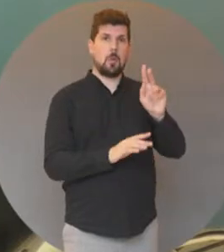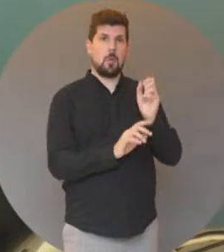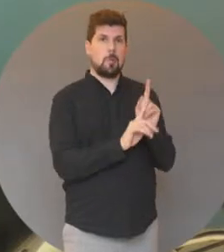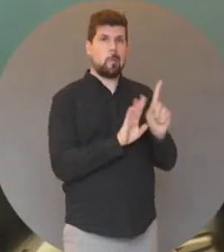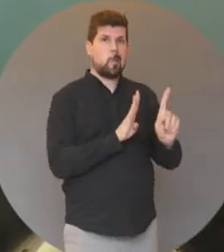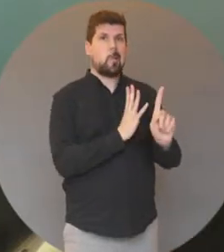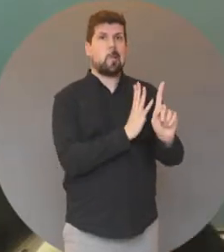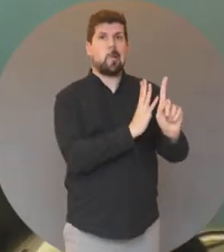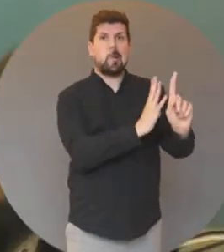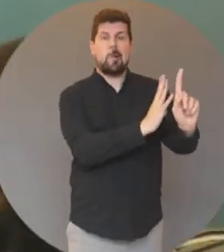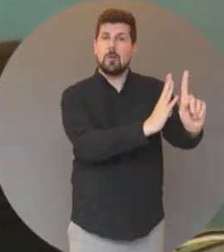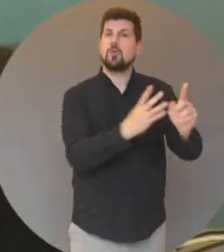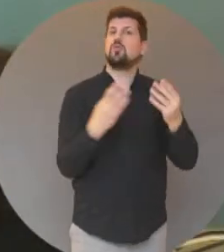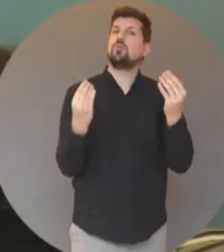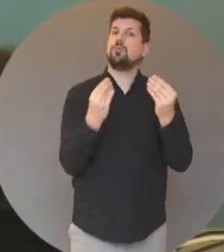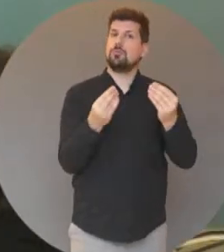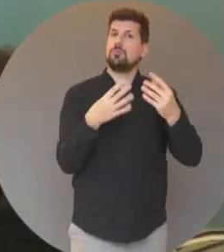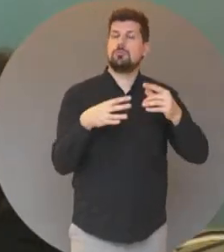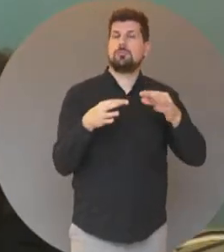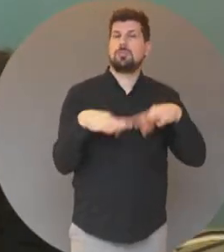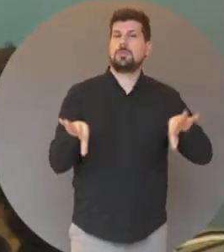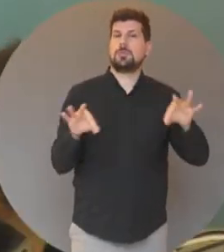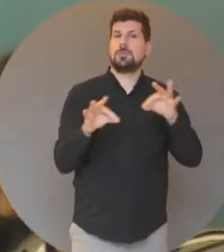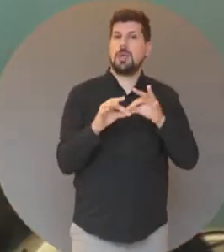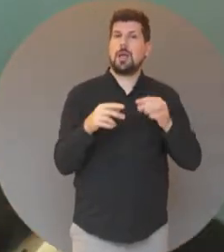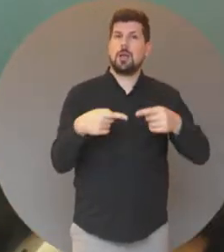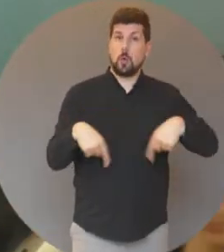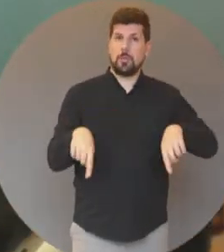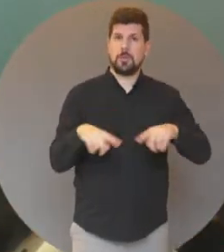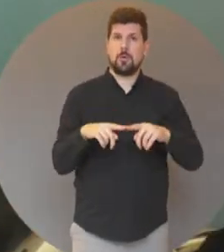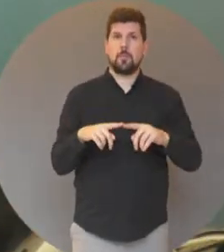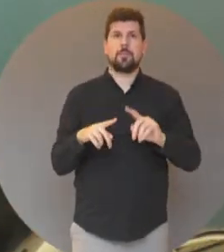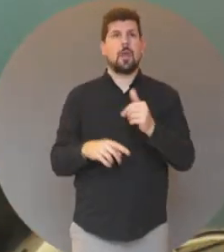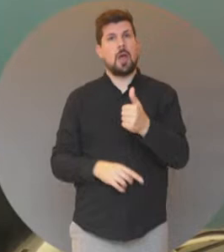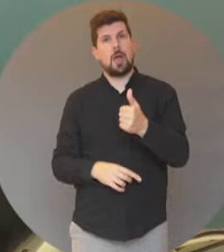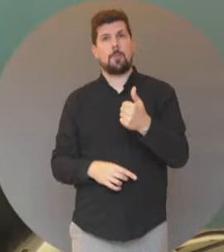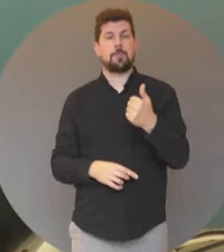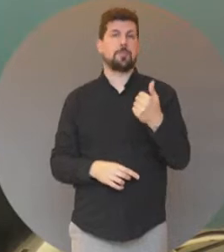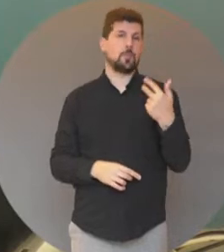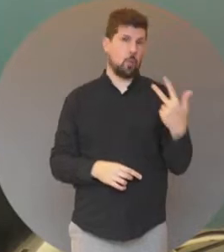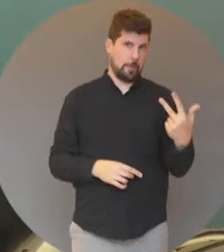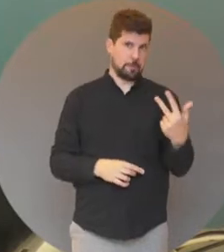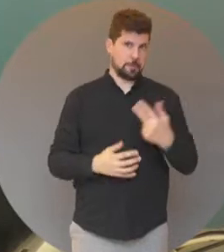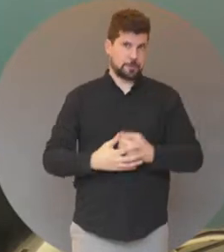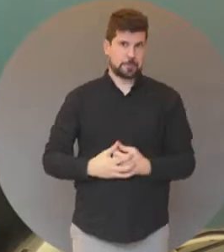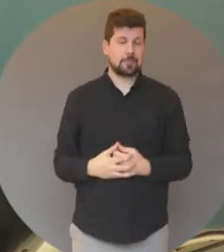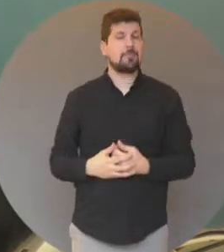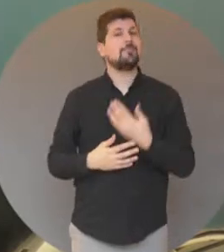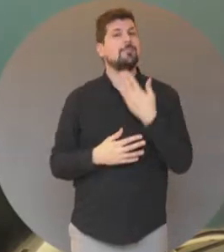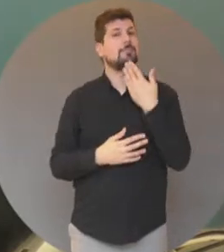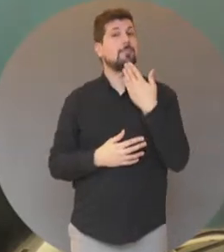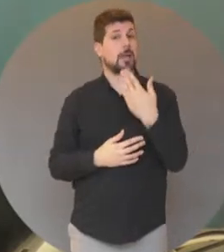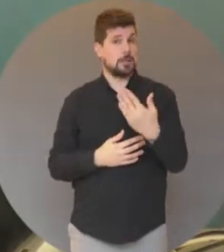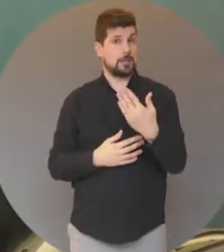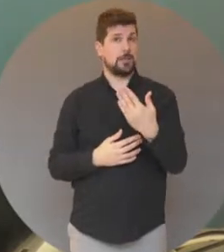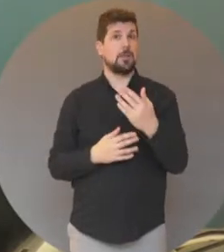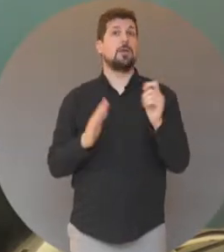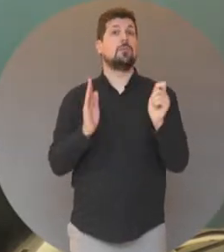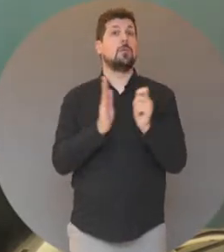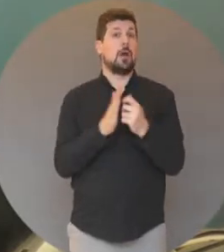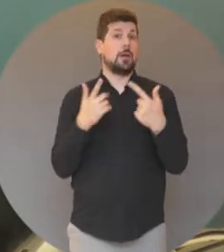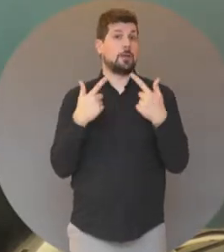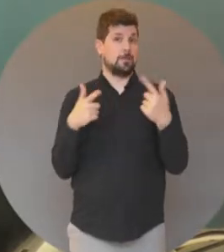en salle de commission 1 et 3 voilà merci et vous revenez dès que vous pouvez